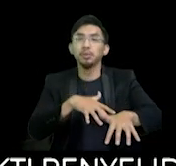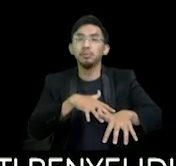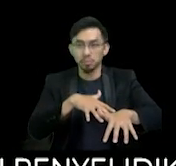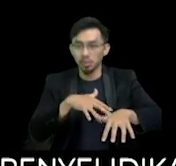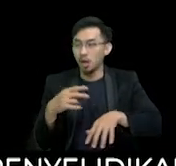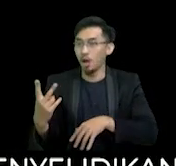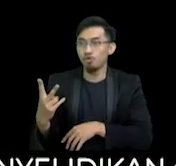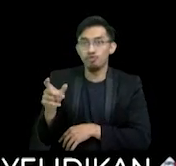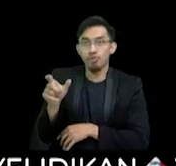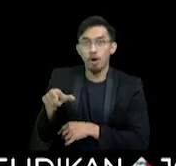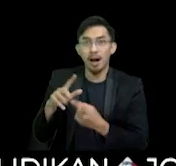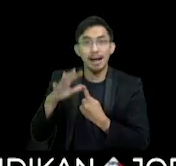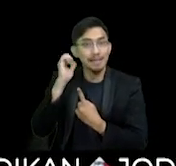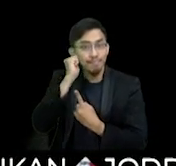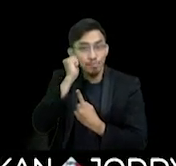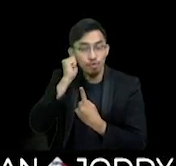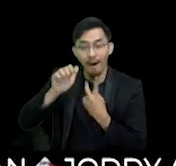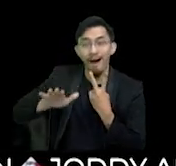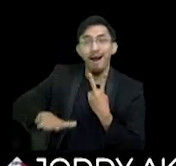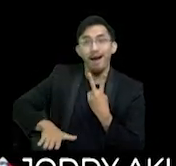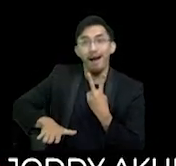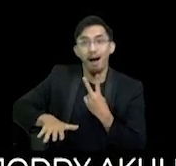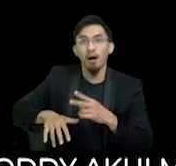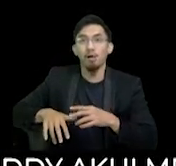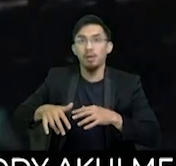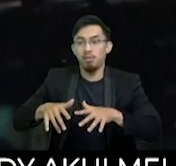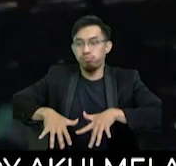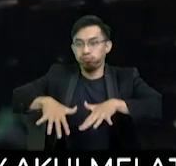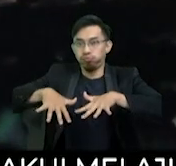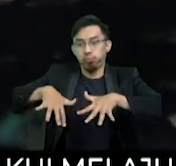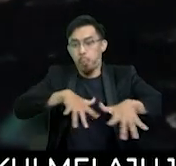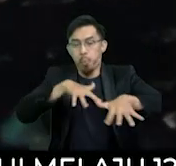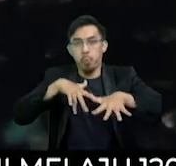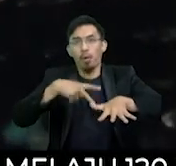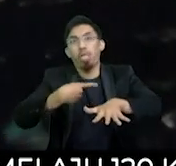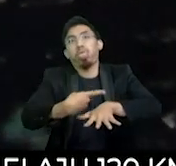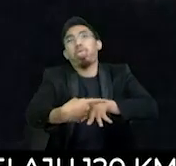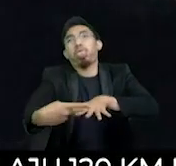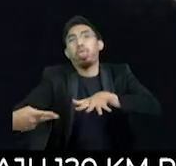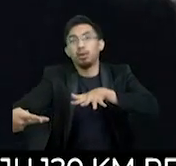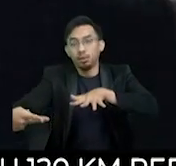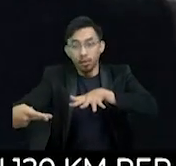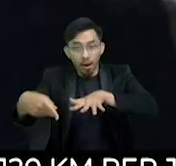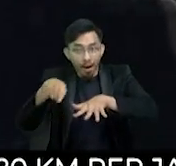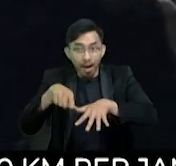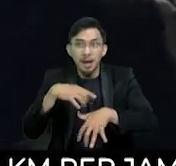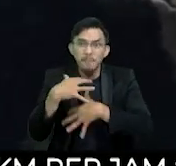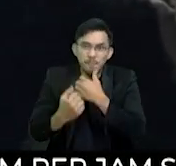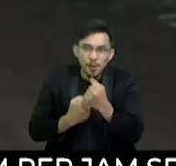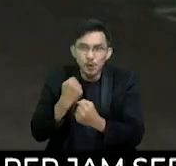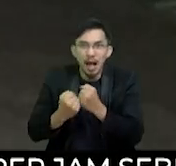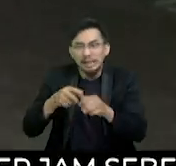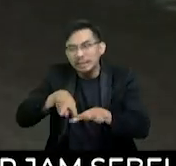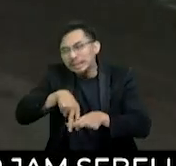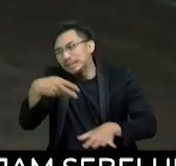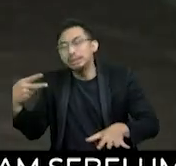anak terseret arus banjir bandang saat akan menyelamatkan diri dari rumah mereka. Warga berhasil menemukan korban Andi, bocah laki-laki